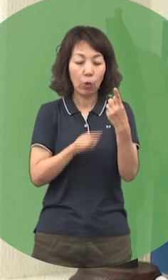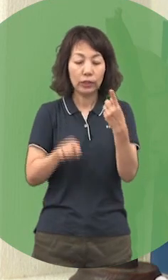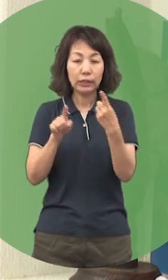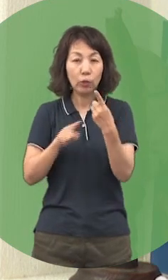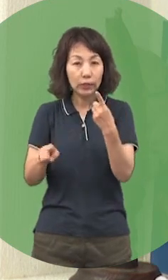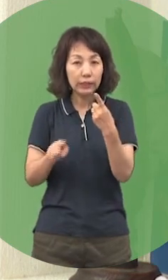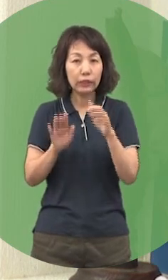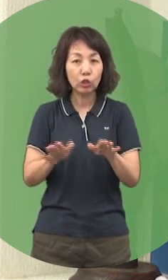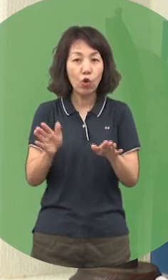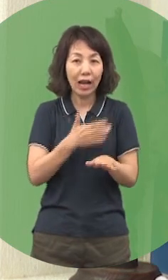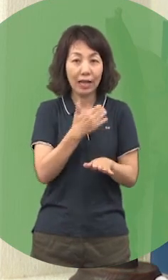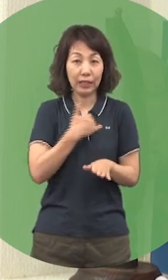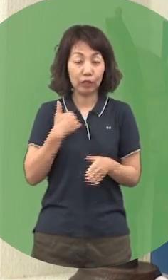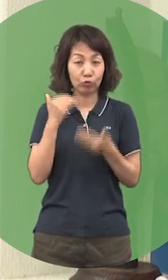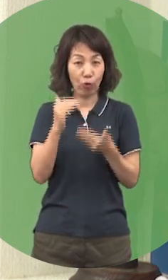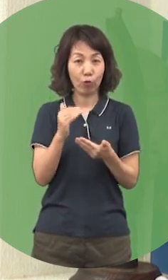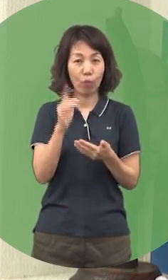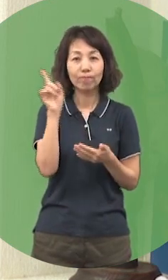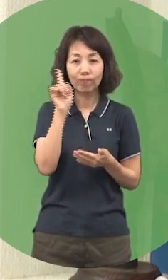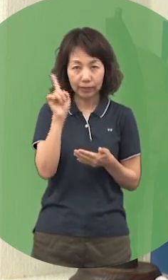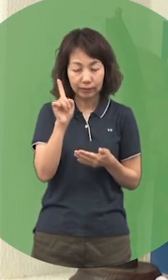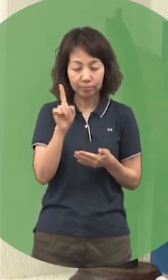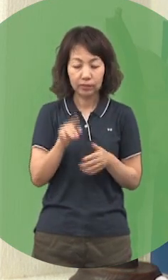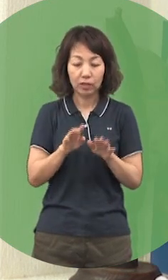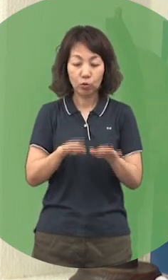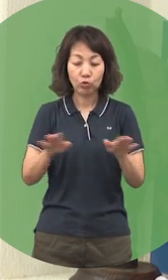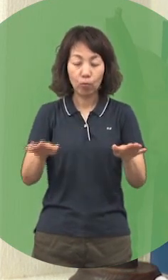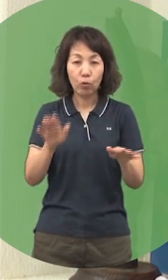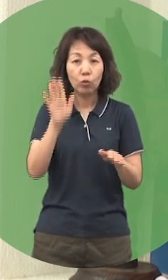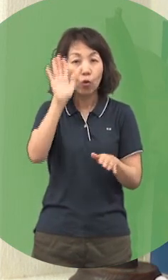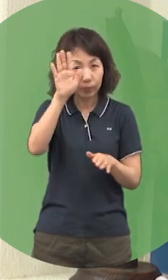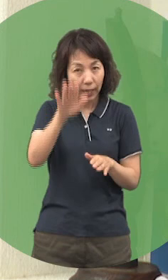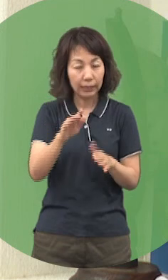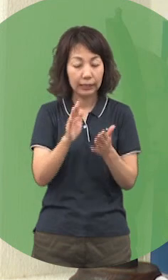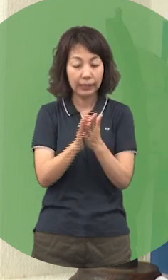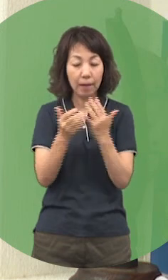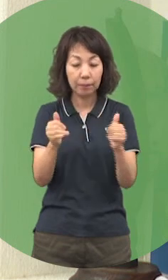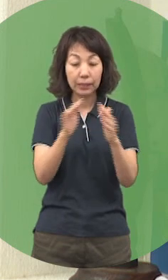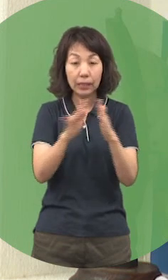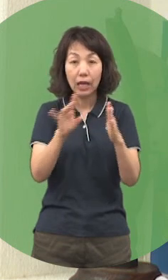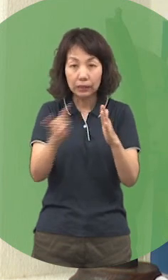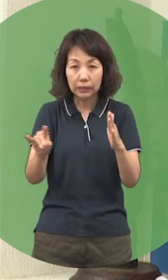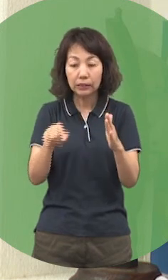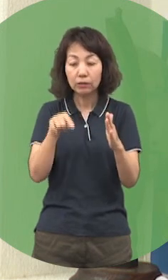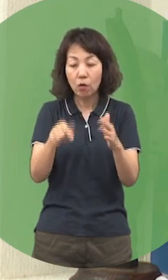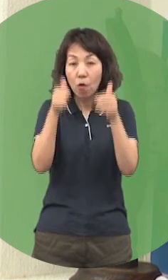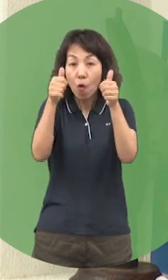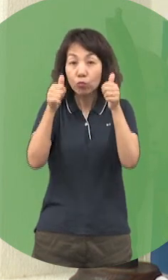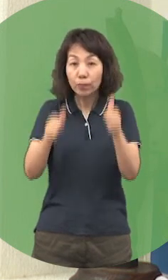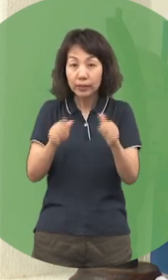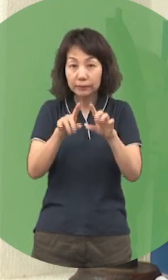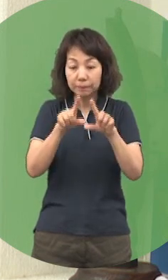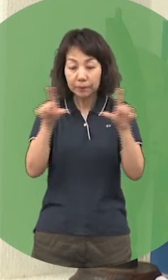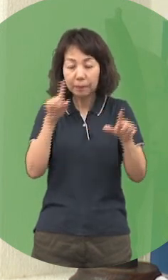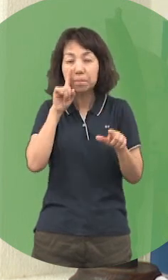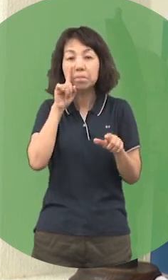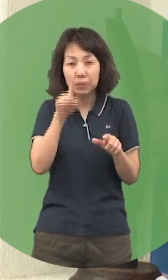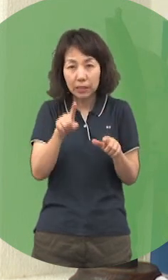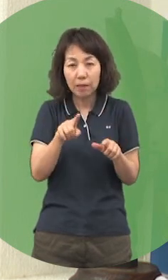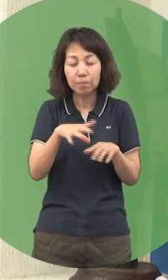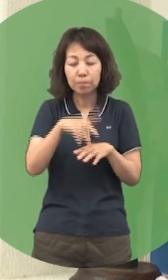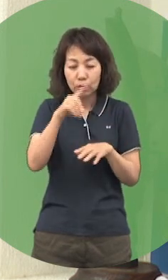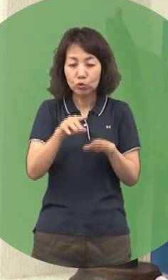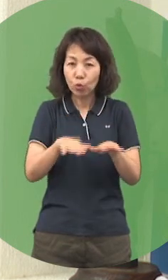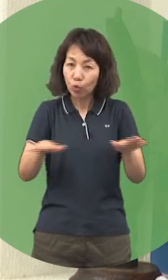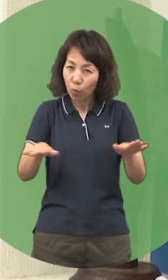今日からできること。子どもの未来県民会議のホームページをご覧になって、まずは子どもたちが置か